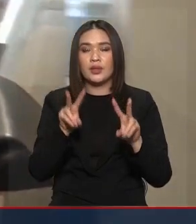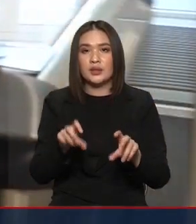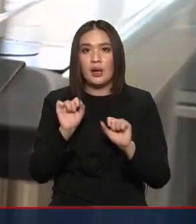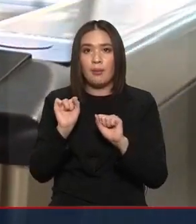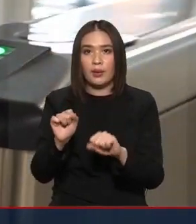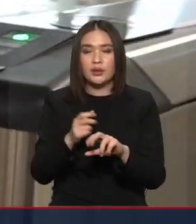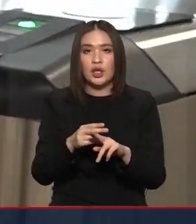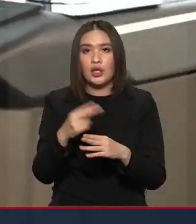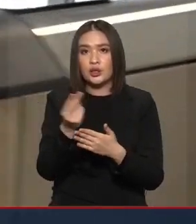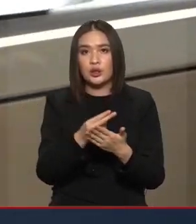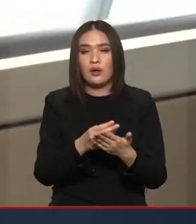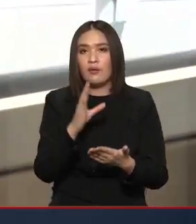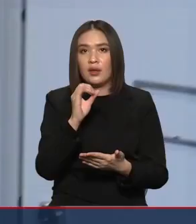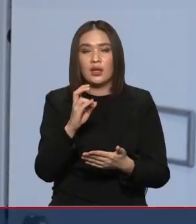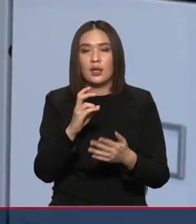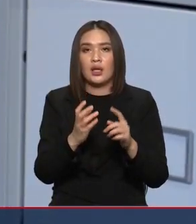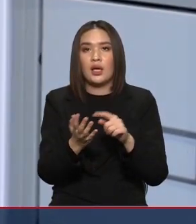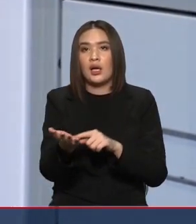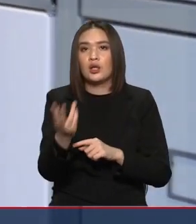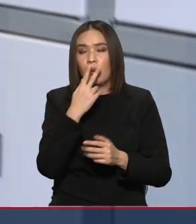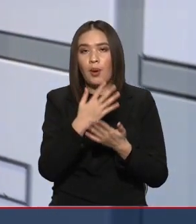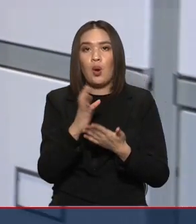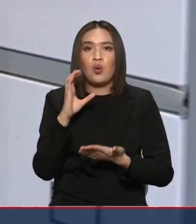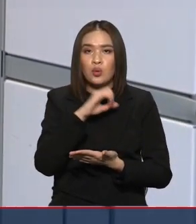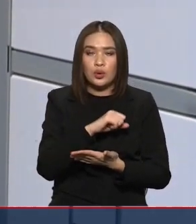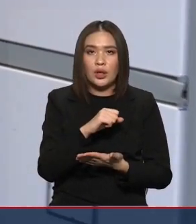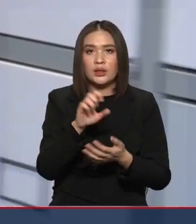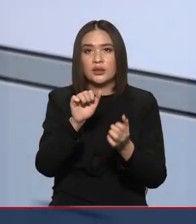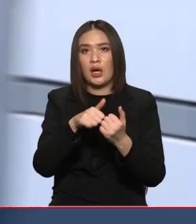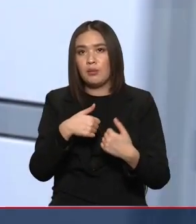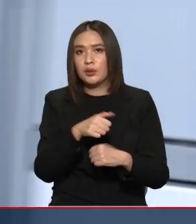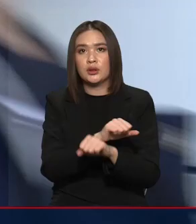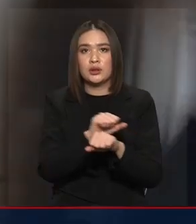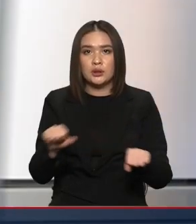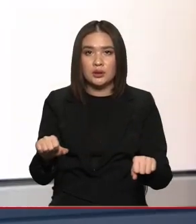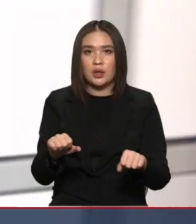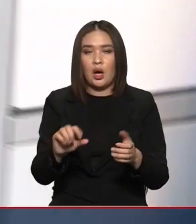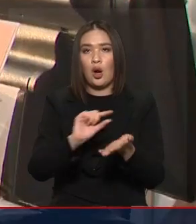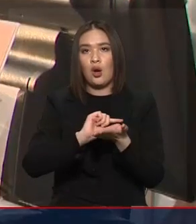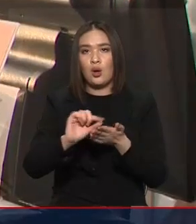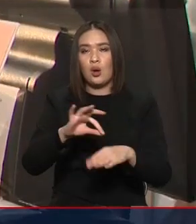рисунок вен невозможно скопировать или украсть ведь он находится под толстым слоем